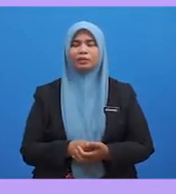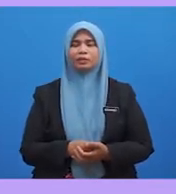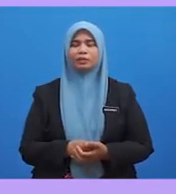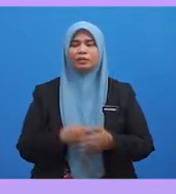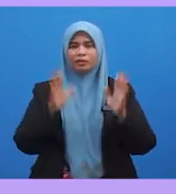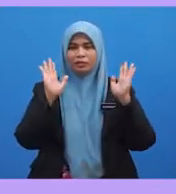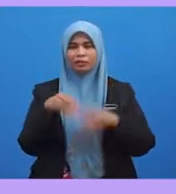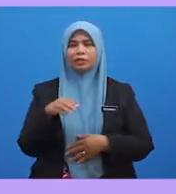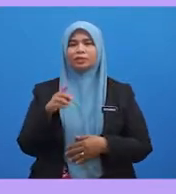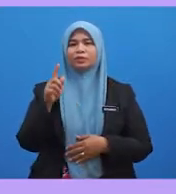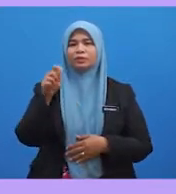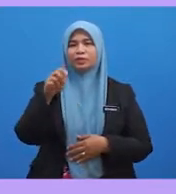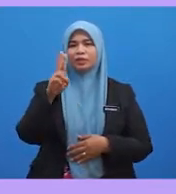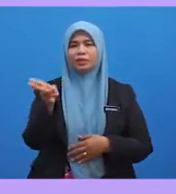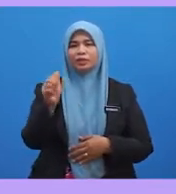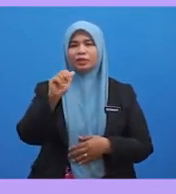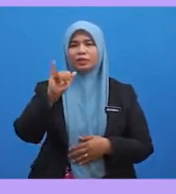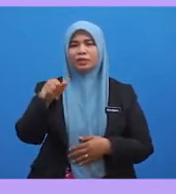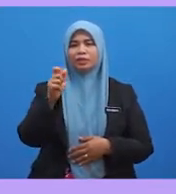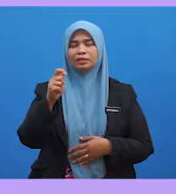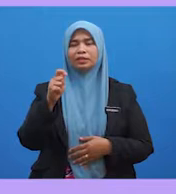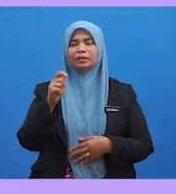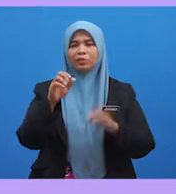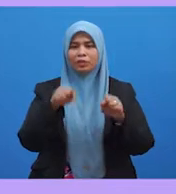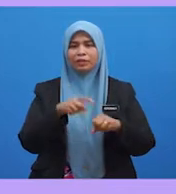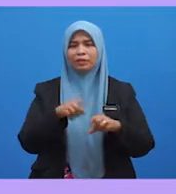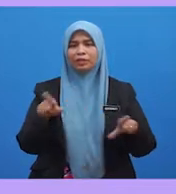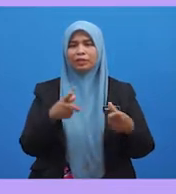hajat boleh dilakukan secara